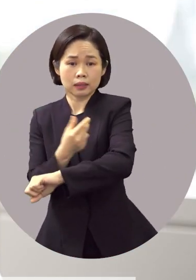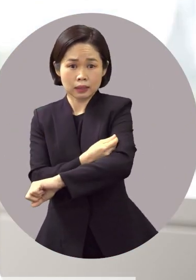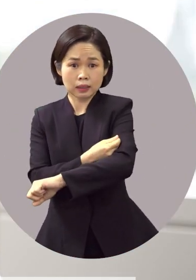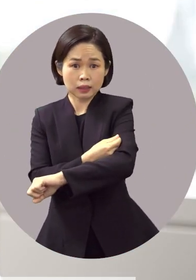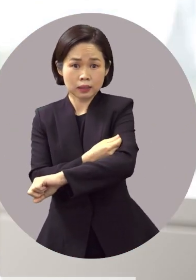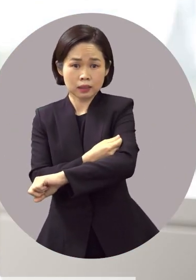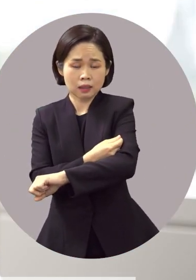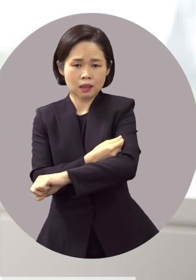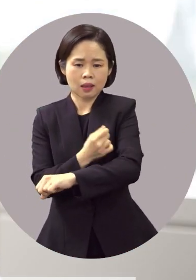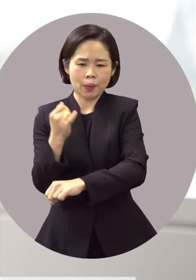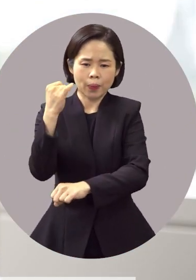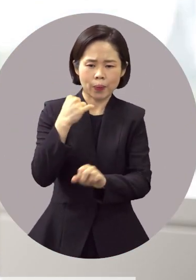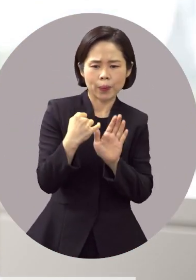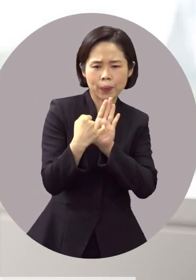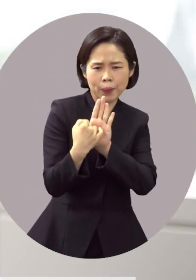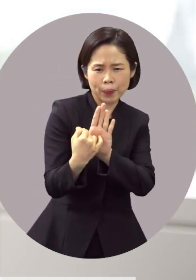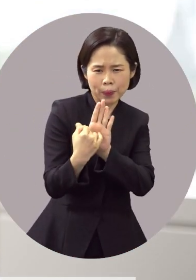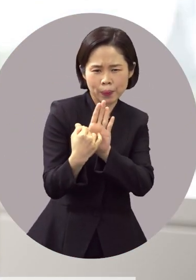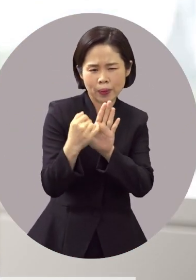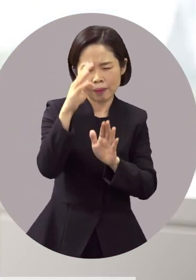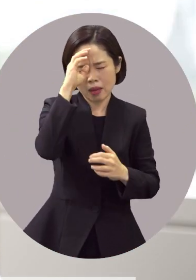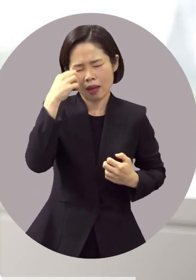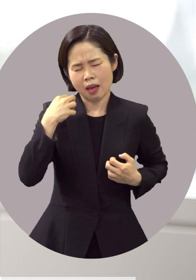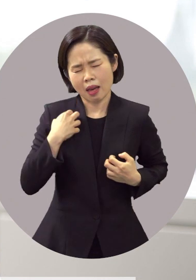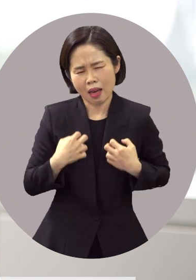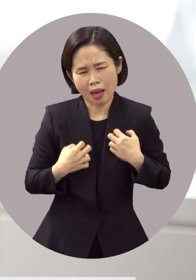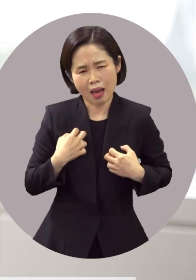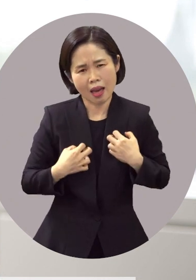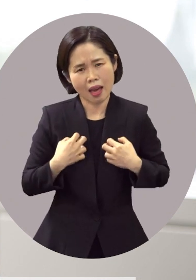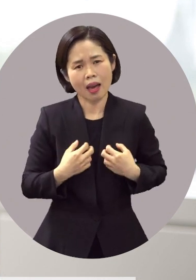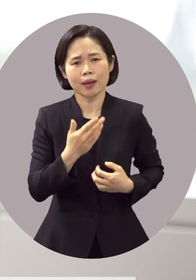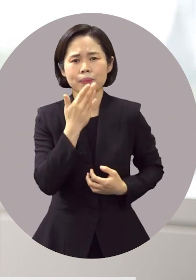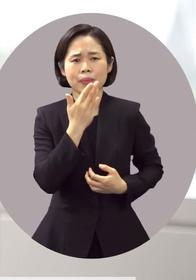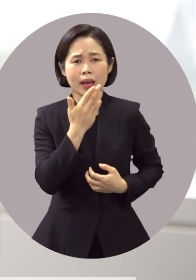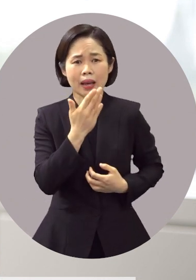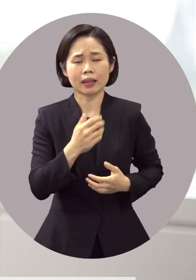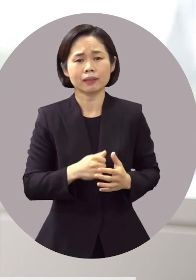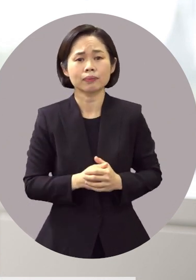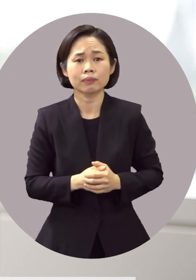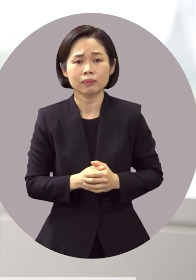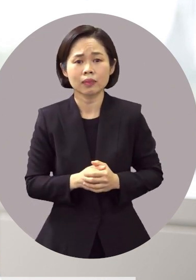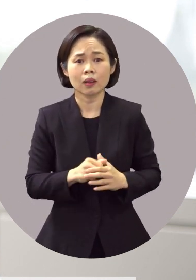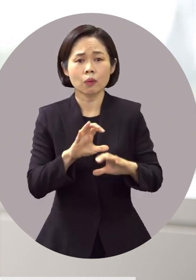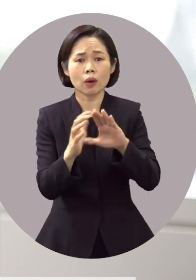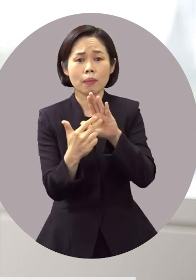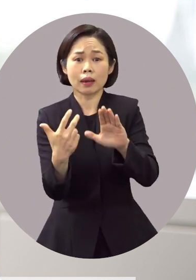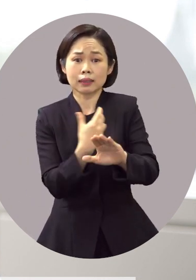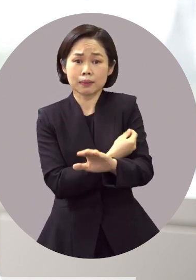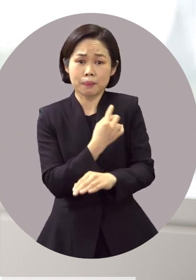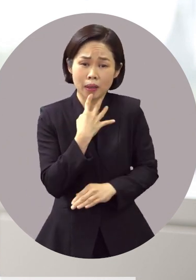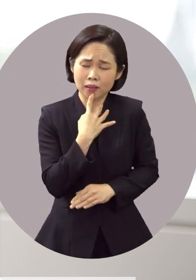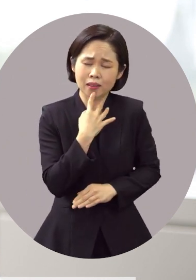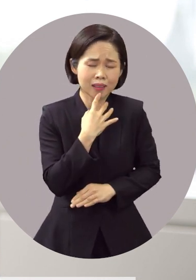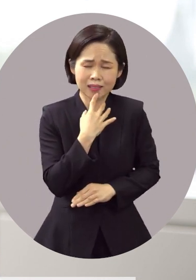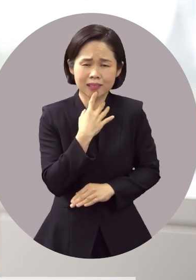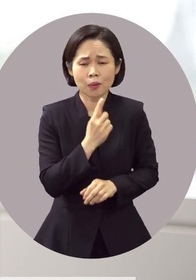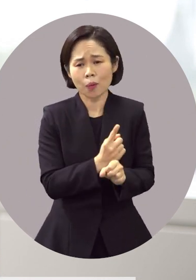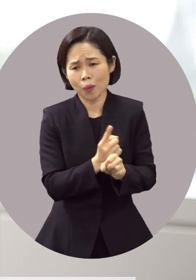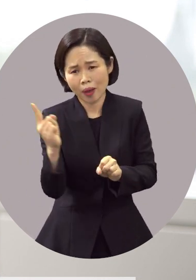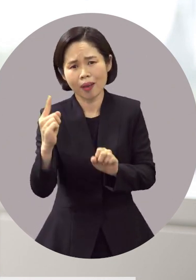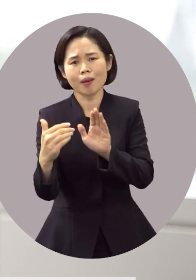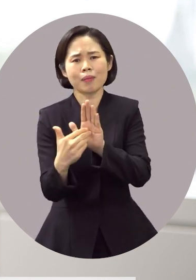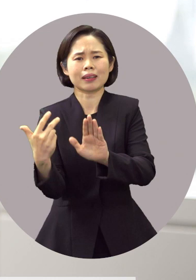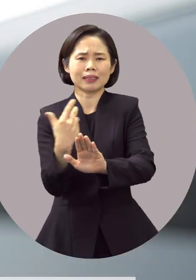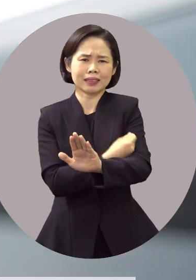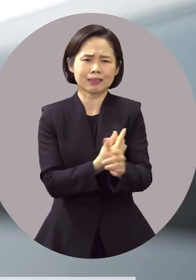백신은 우리 몸에 면역 반응을 유발함으로써 다양한 신체적 반응을 일으킬 수 있는데 이는 비단 코로나 백신만의